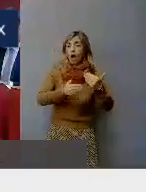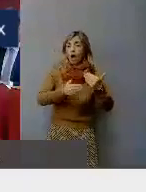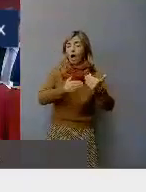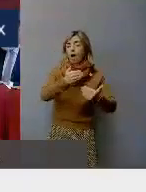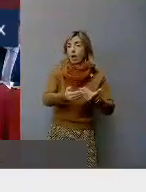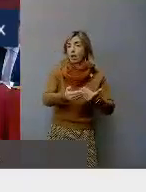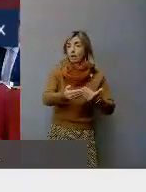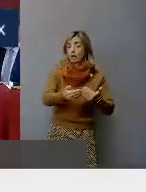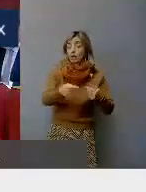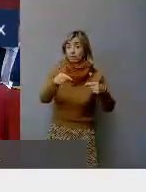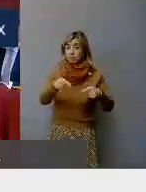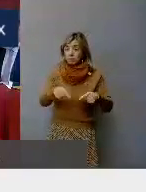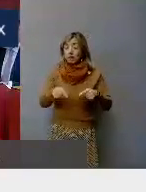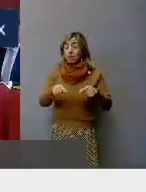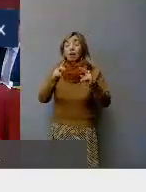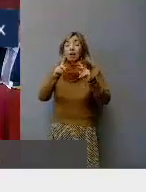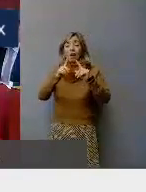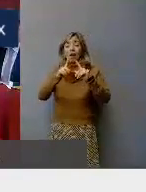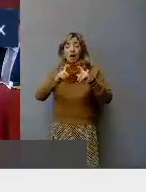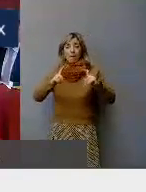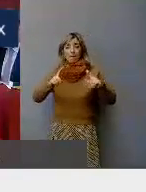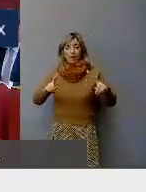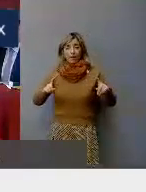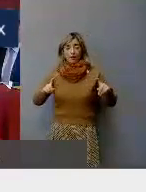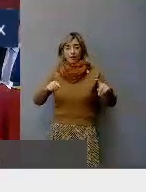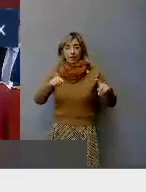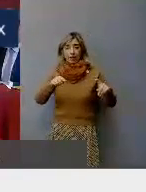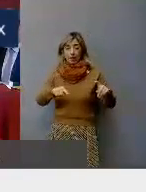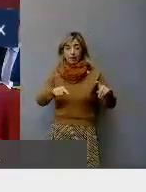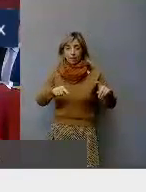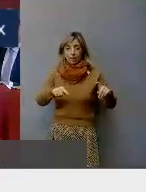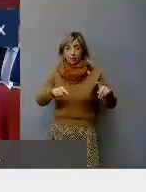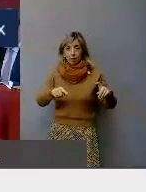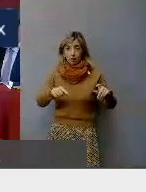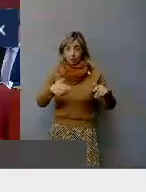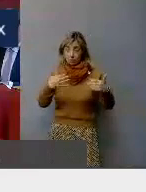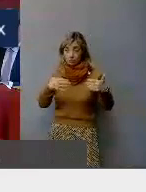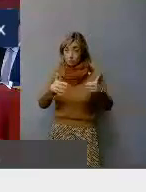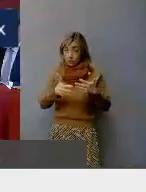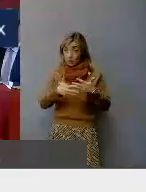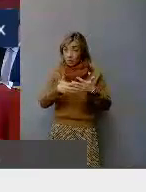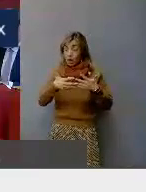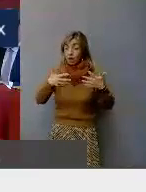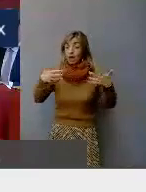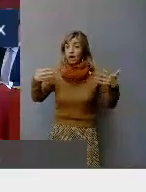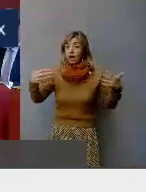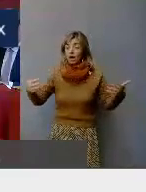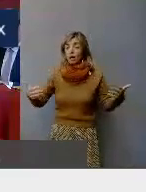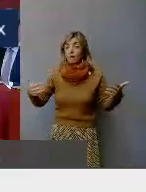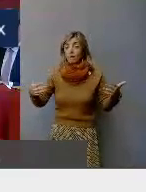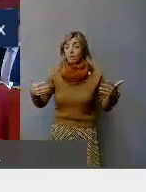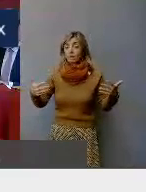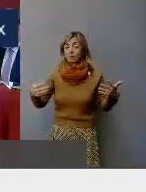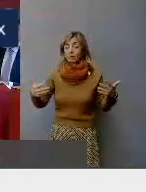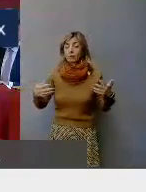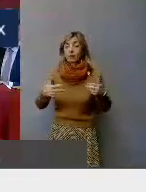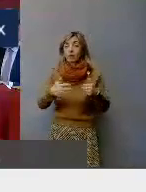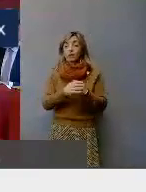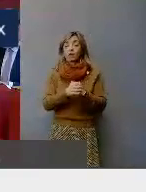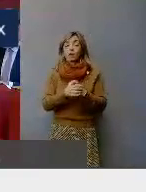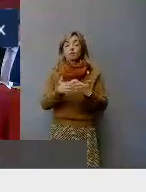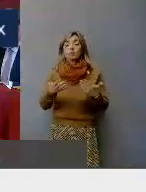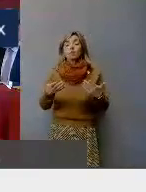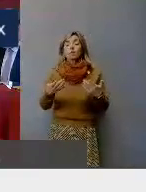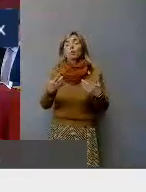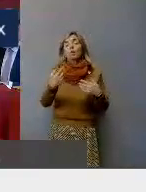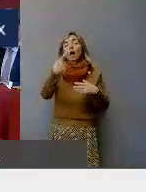immediato proprio perché sono materie molto ampie la identificazione di aspetti da